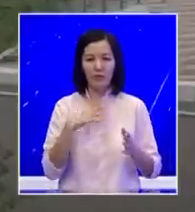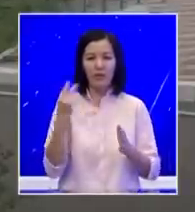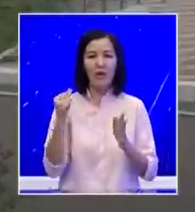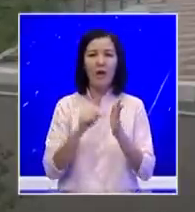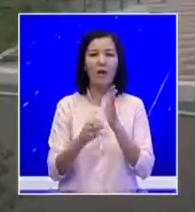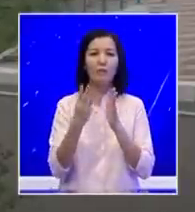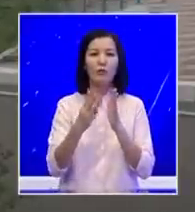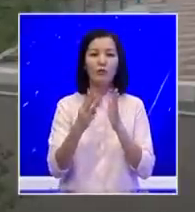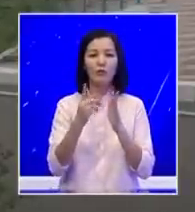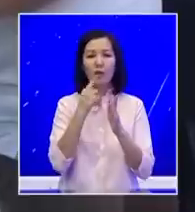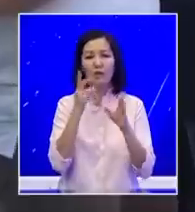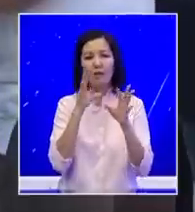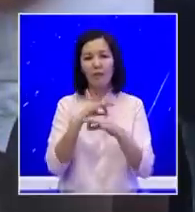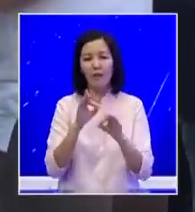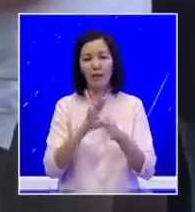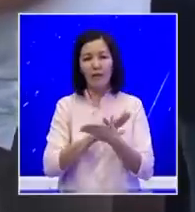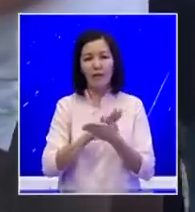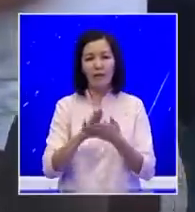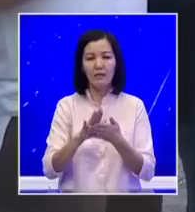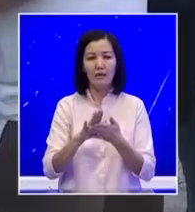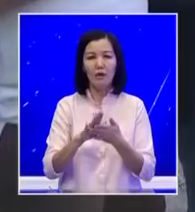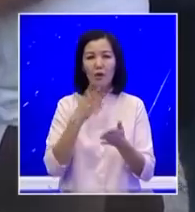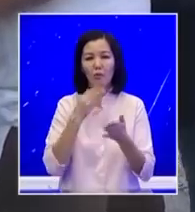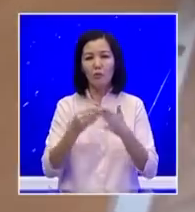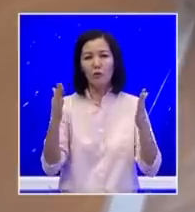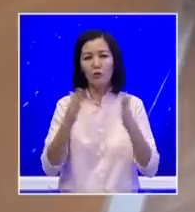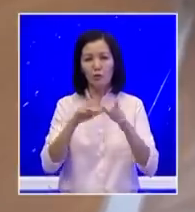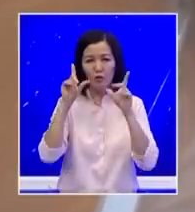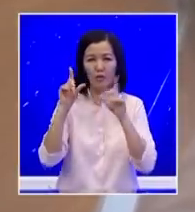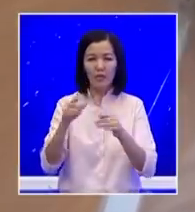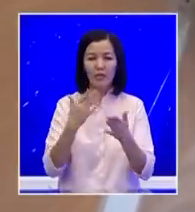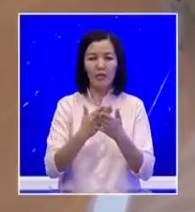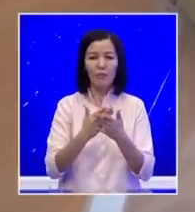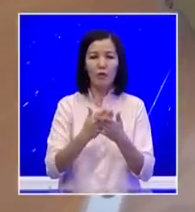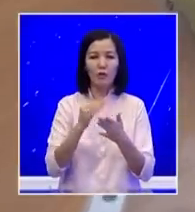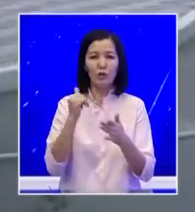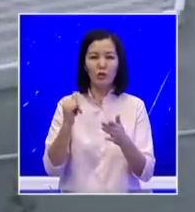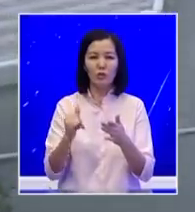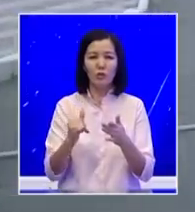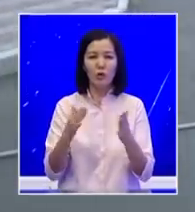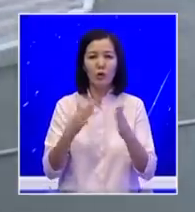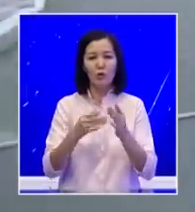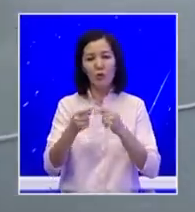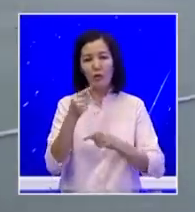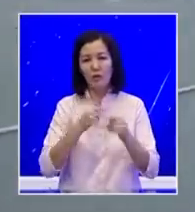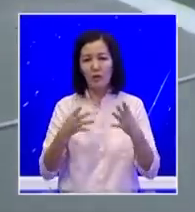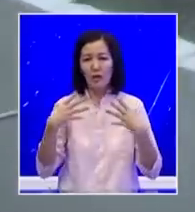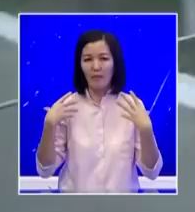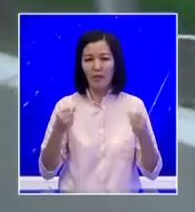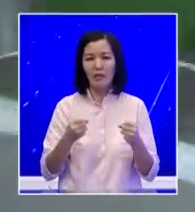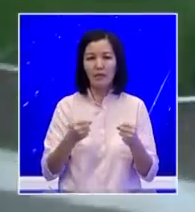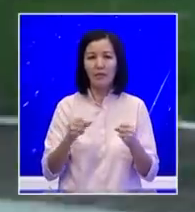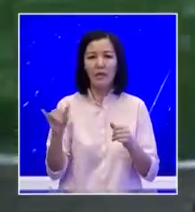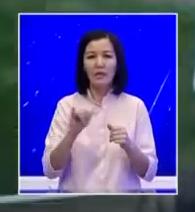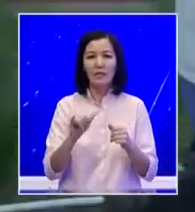азамат тест сараптамасының оң болуына байланысты тұрғылықты мекен жайларына қайтарылды. Жетісулықтардың бірлегі үйлеріне аман есен жеткізілсе, сенбі